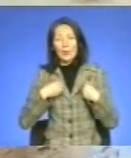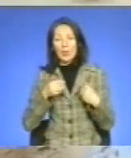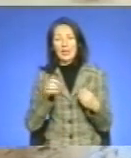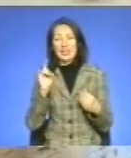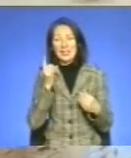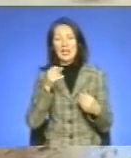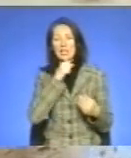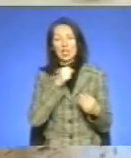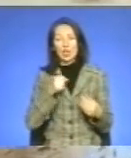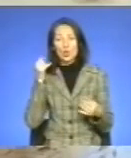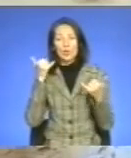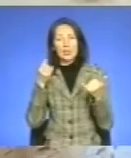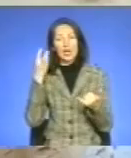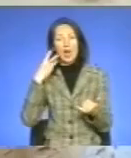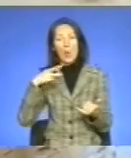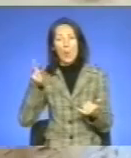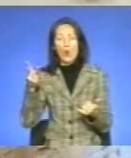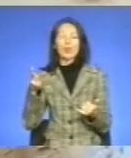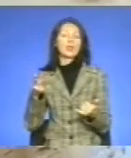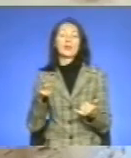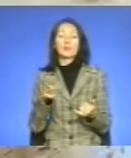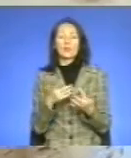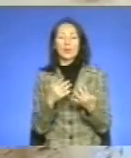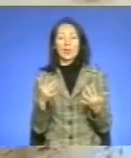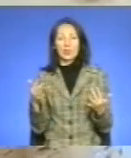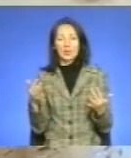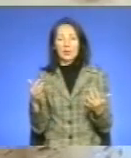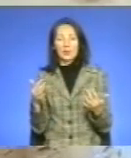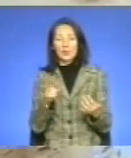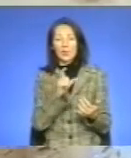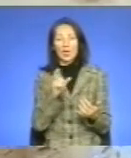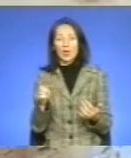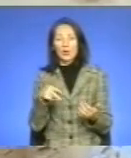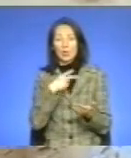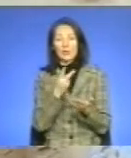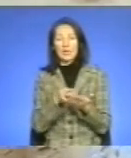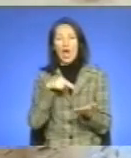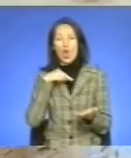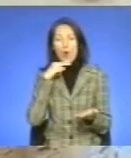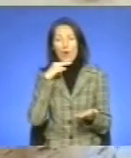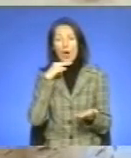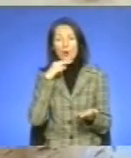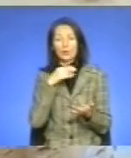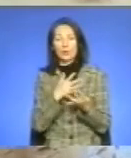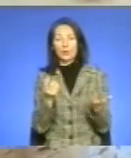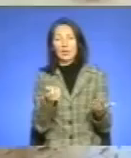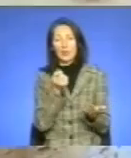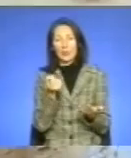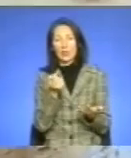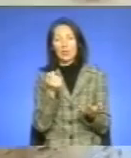модні болірушки, оті теж люди на них увагу звертають. Та такі вон